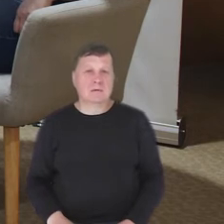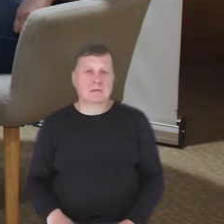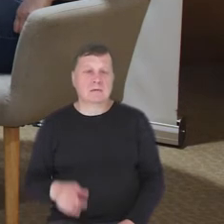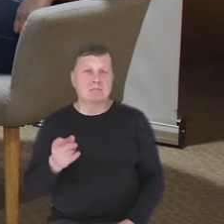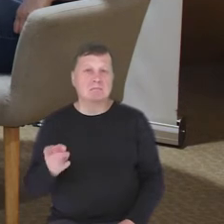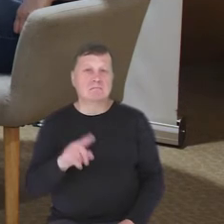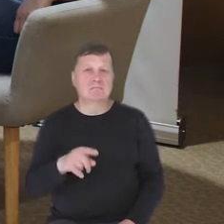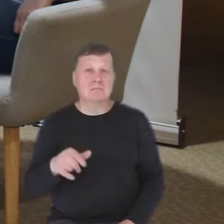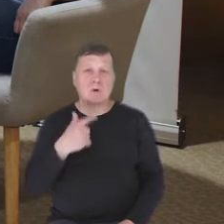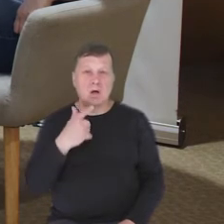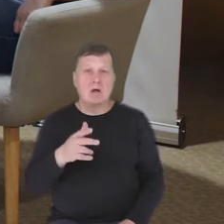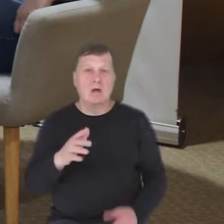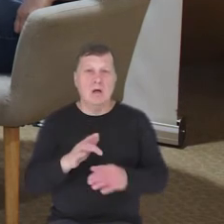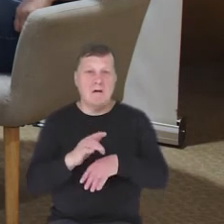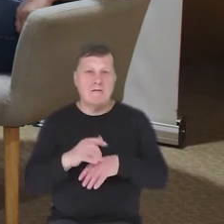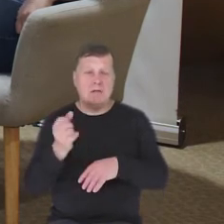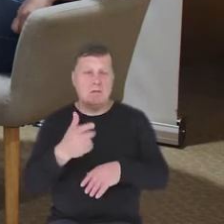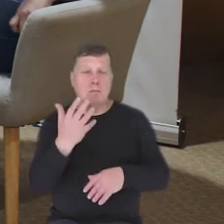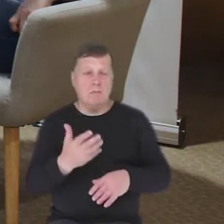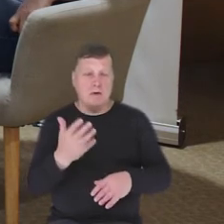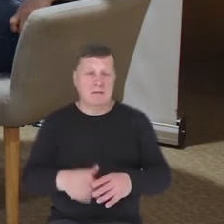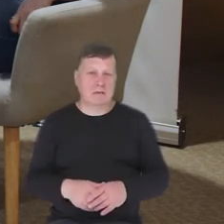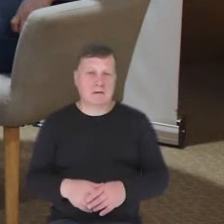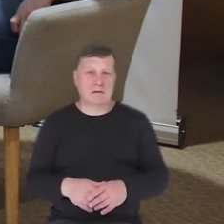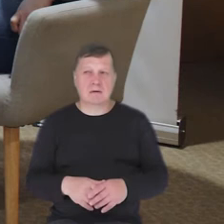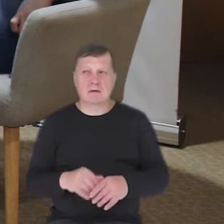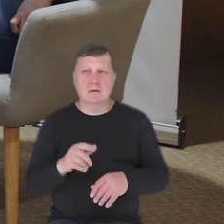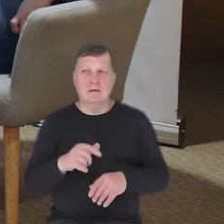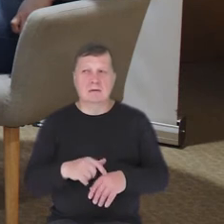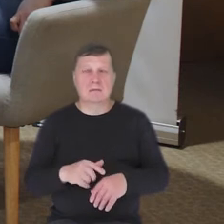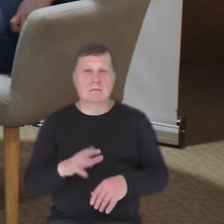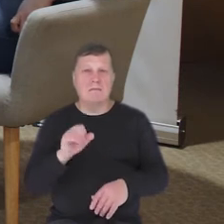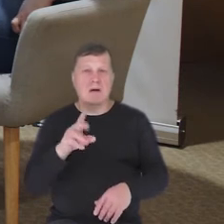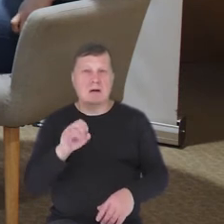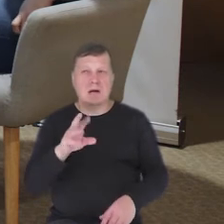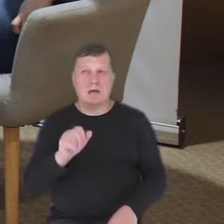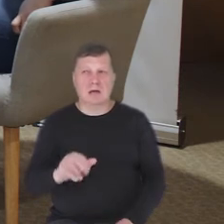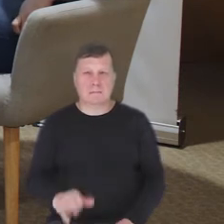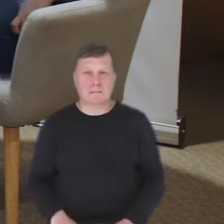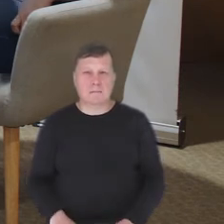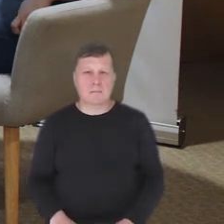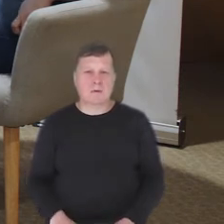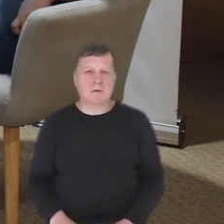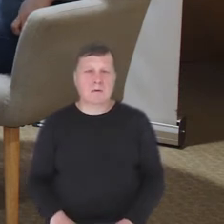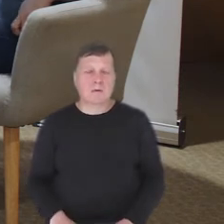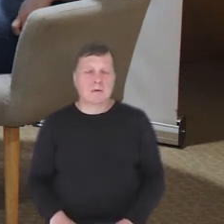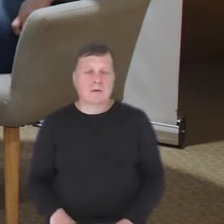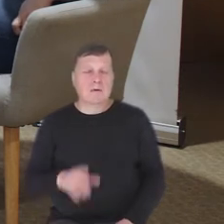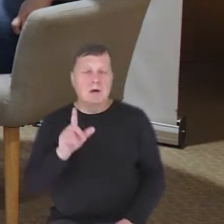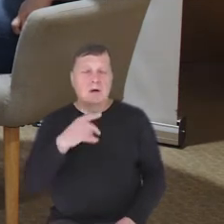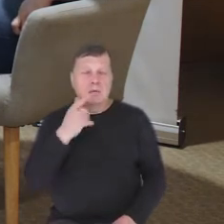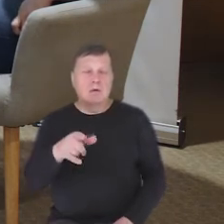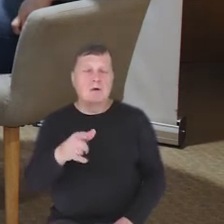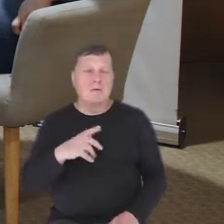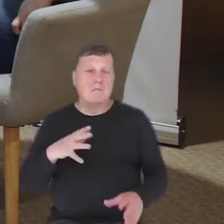piąte. Werchleki szóste są końcem świata. Werchleki szóste są końcem świata, ale jeżeli chodzi o jakby włączenie się do